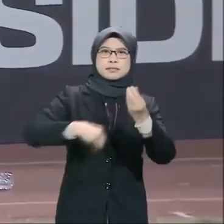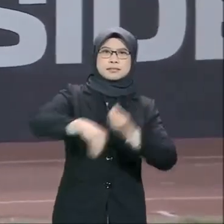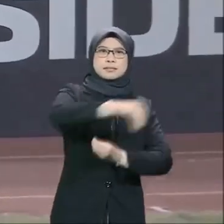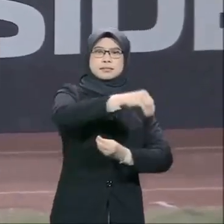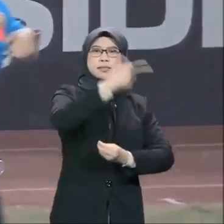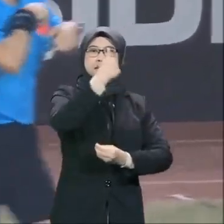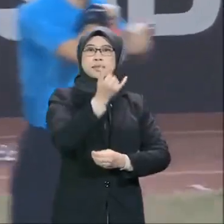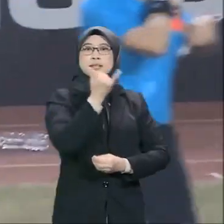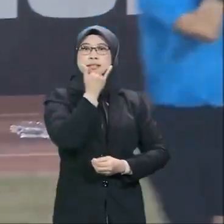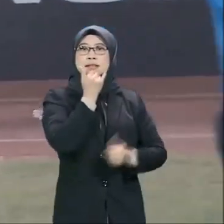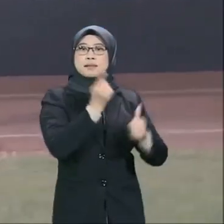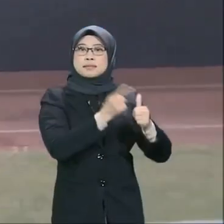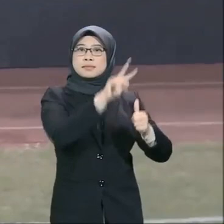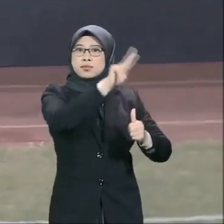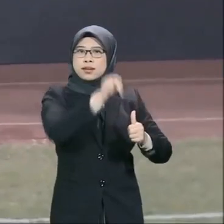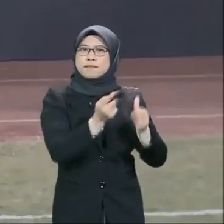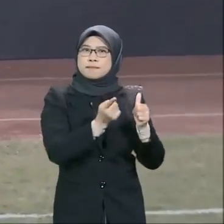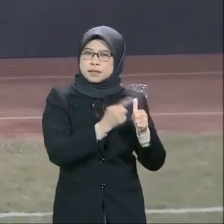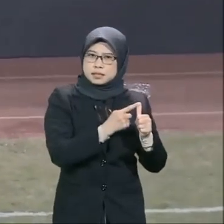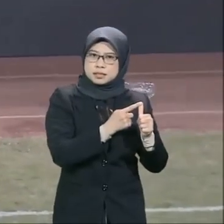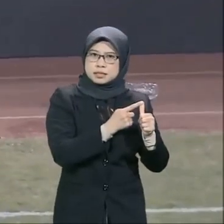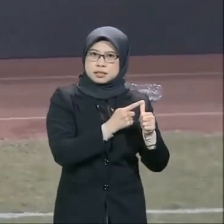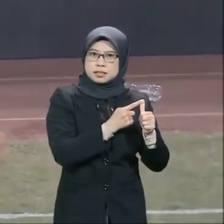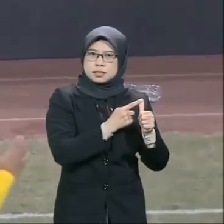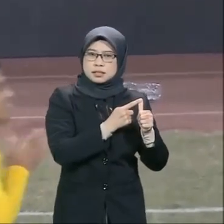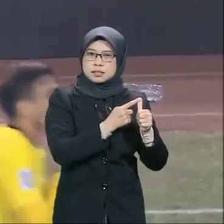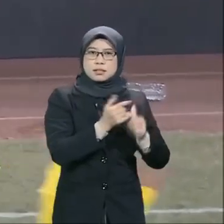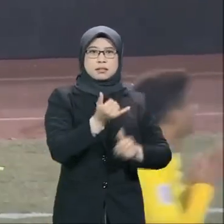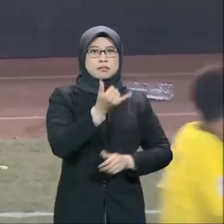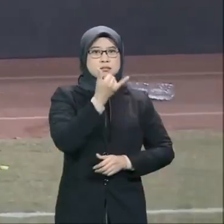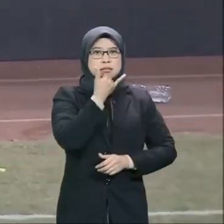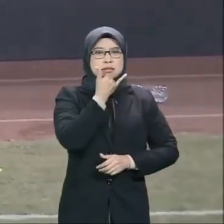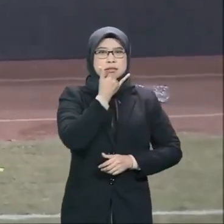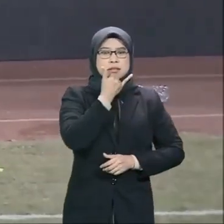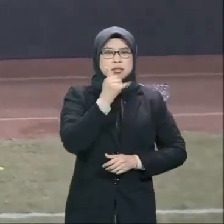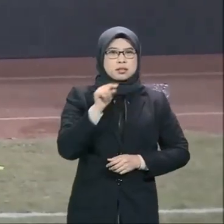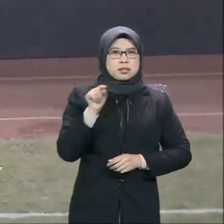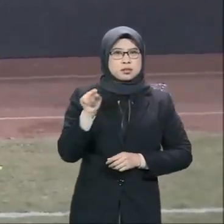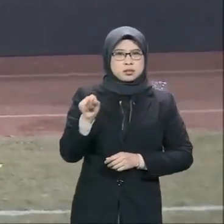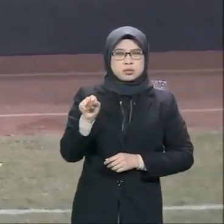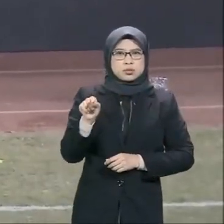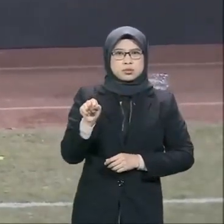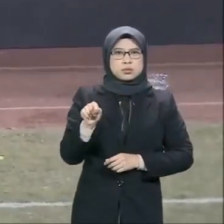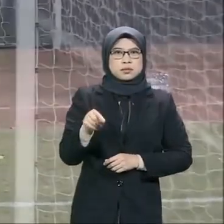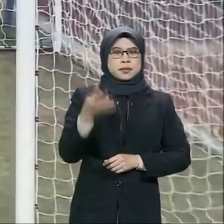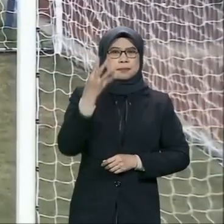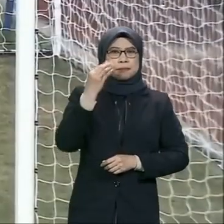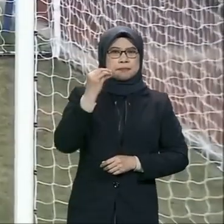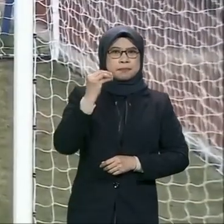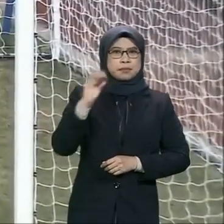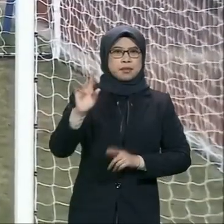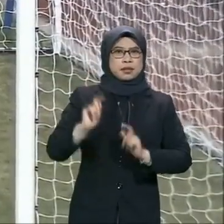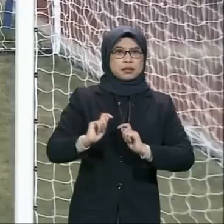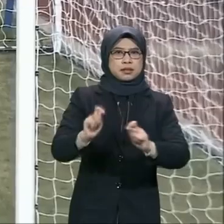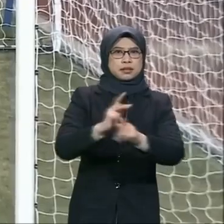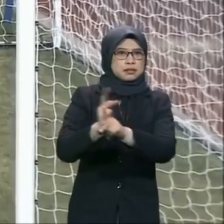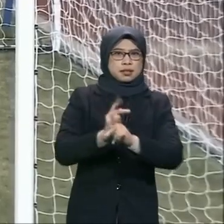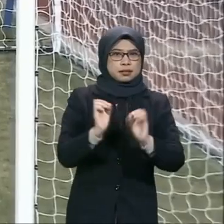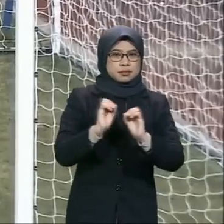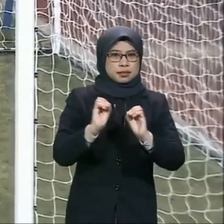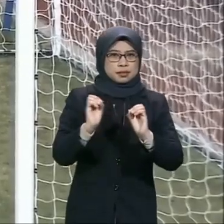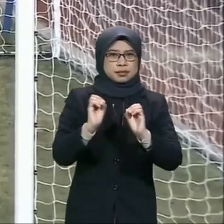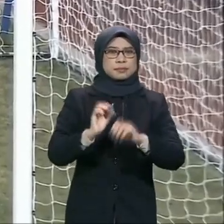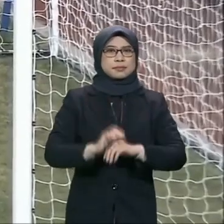yang pertama. Sama ada kesalahan tersebut careless atau reckless ataupun tidak,